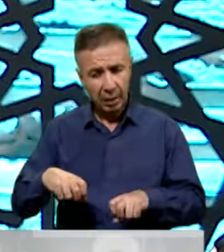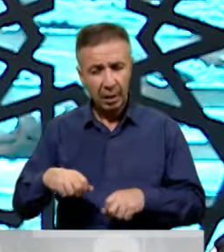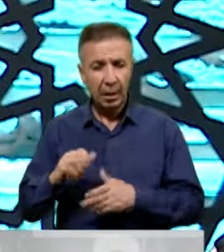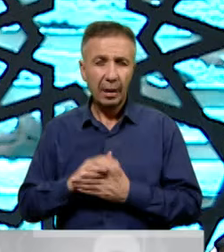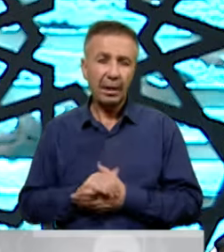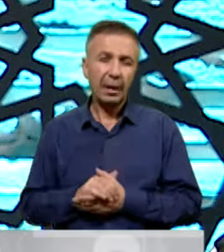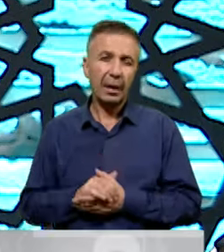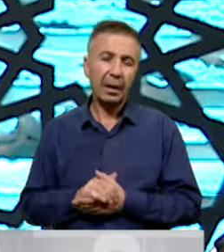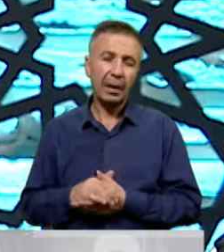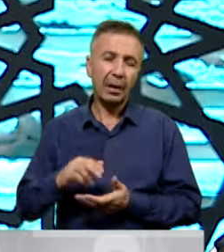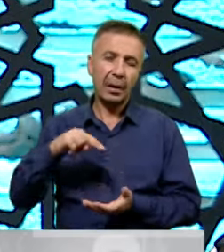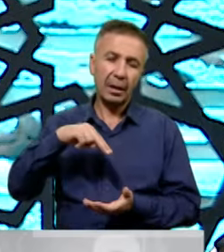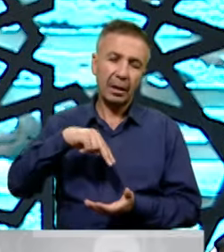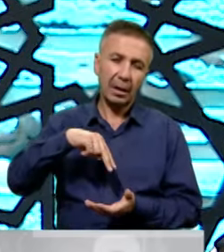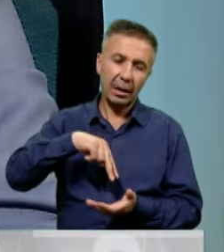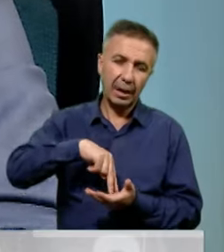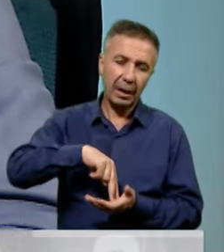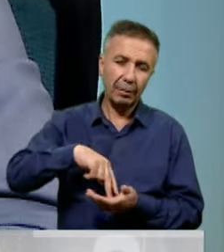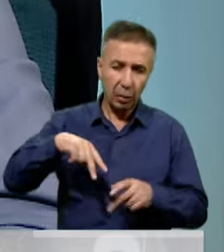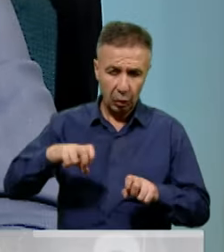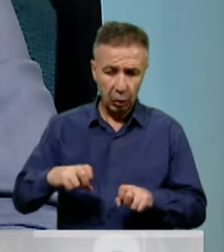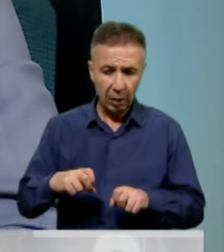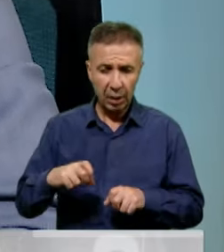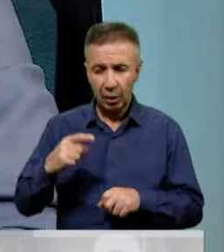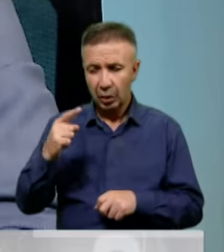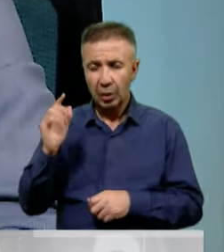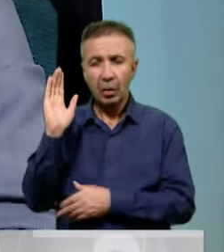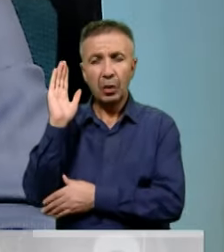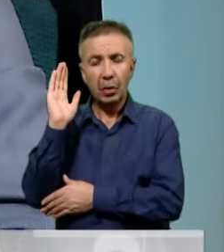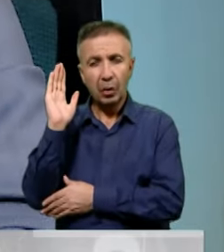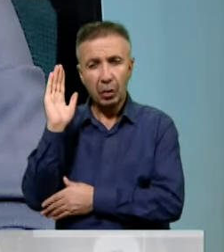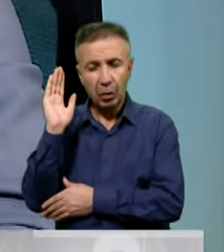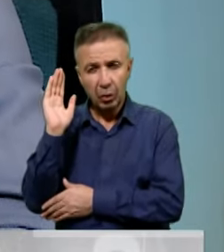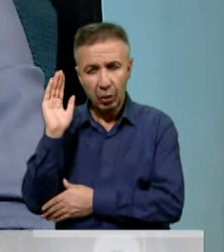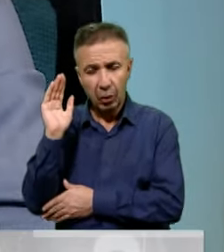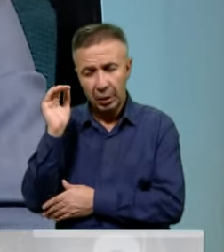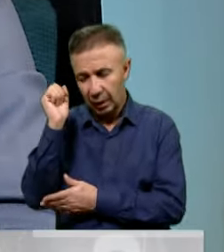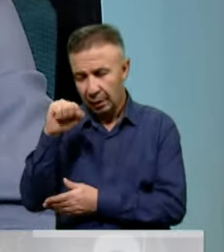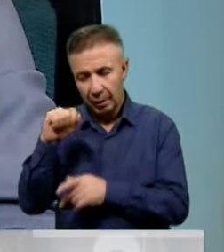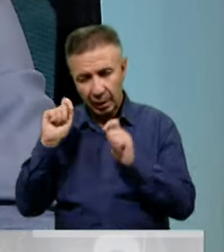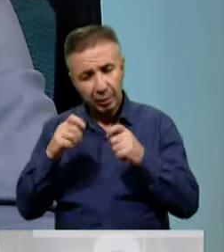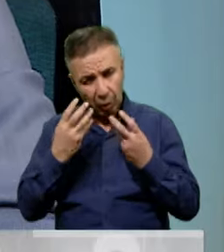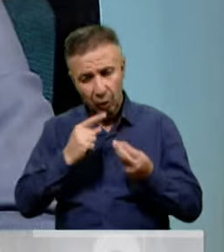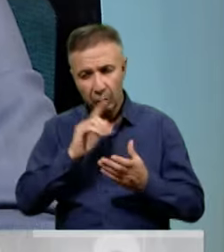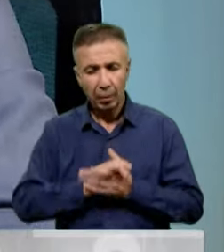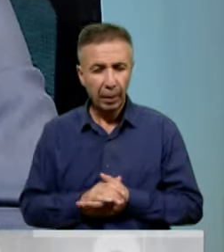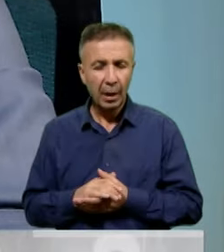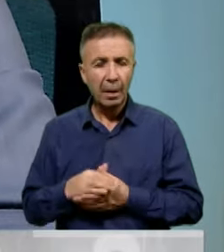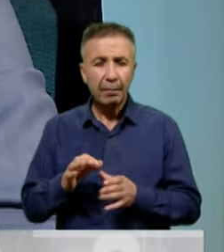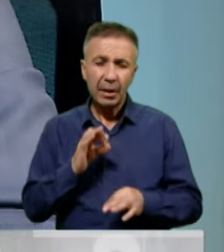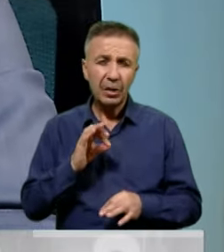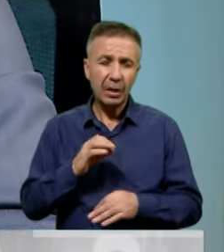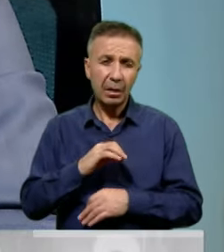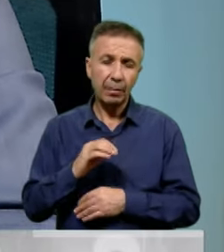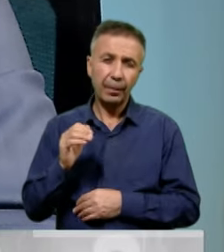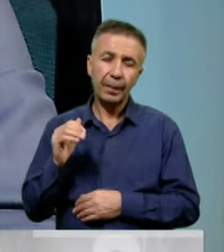rükuyu da ima yoluyla yapayım diyebilir mi? Hayır. Bu kimse e neye güç yettiyorsa o şekilde yapmalı. Yani